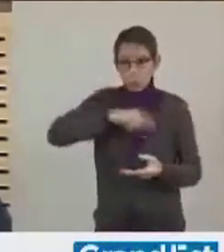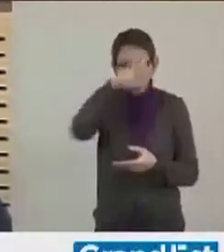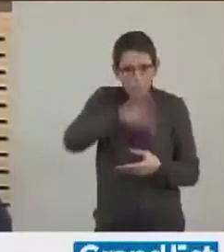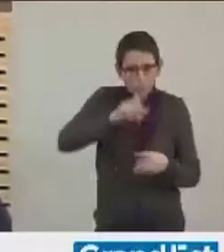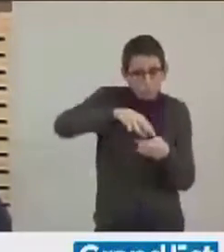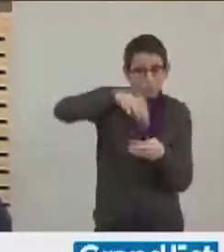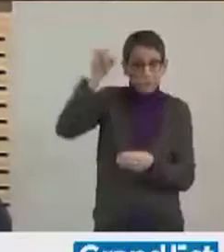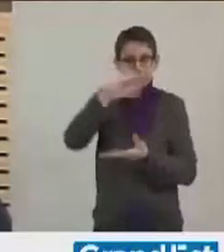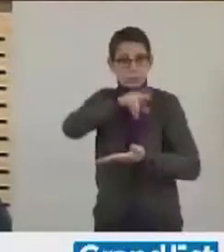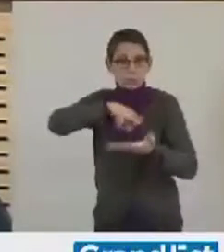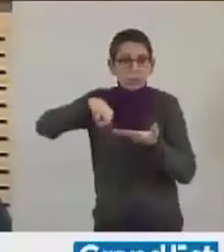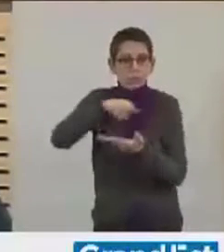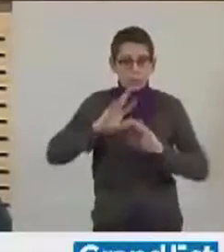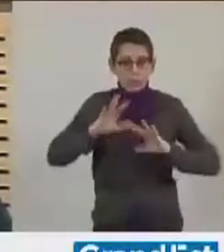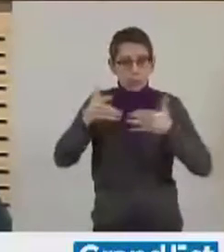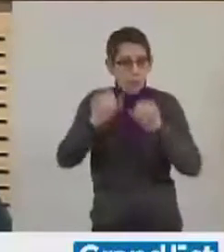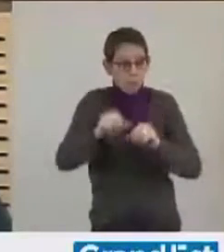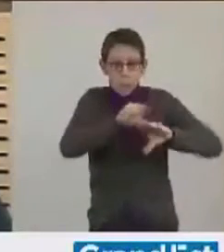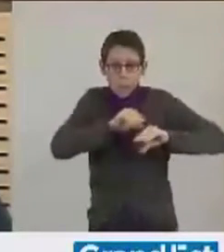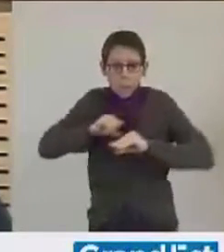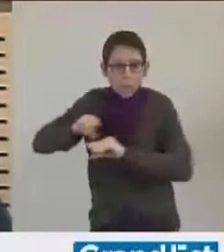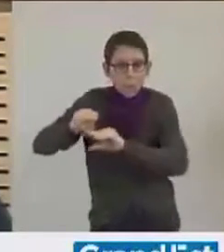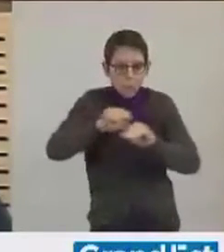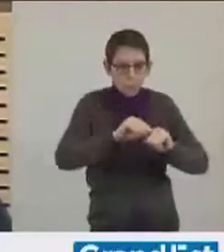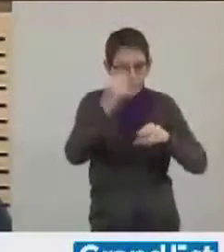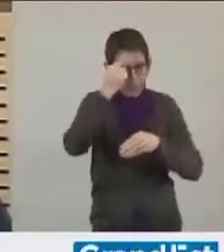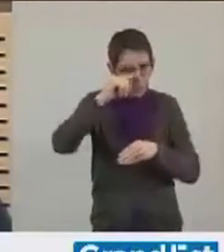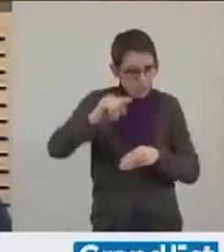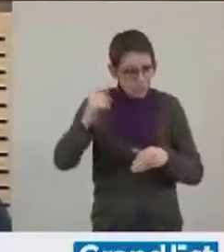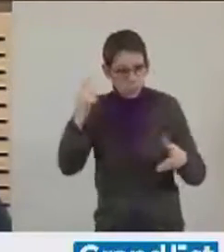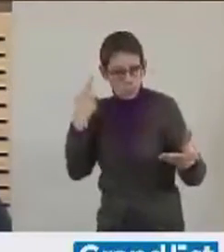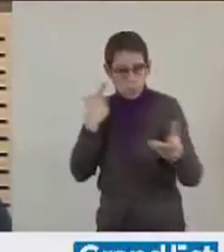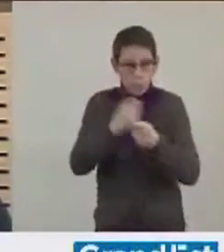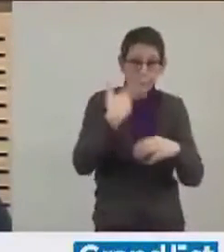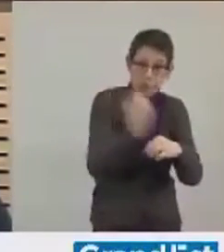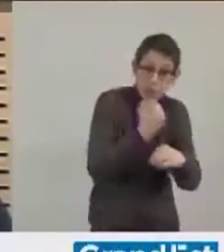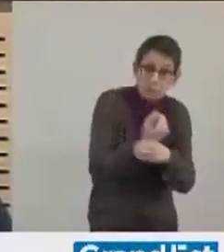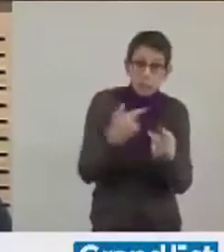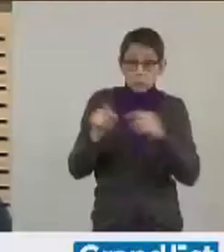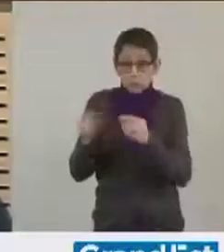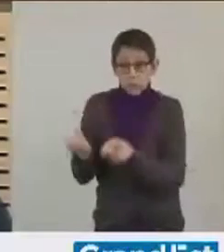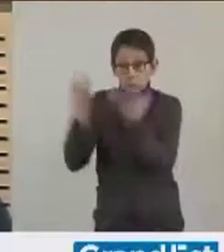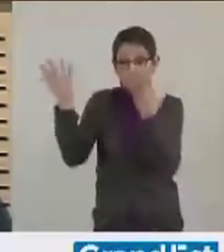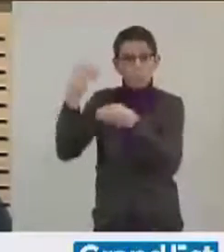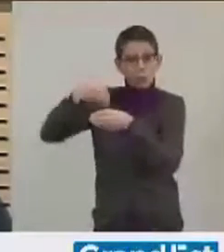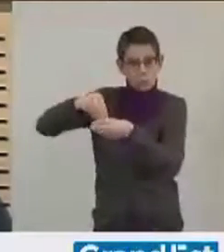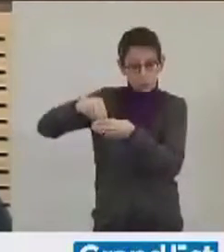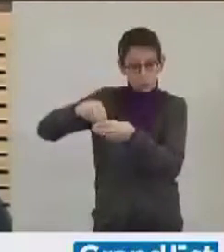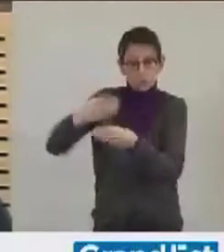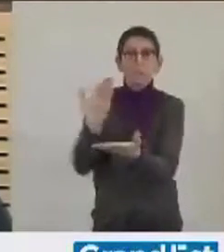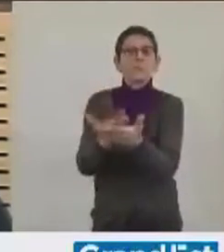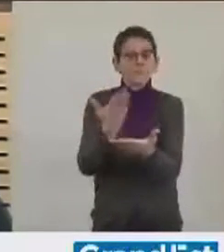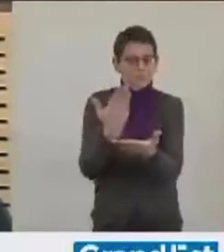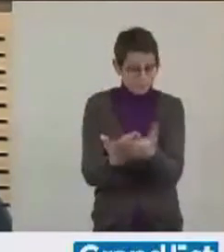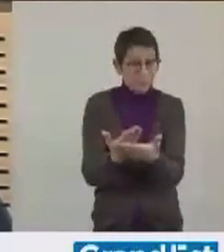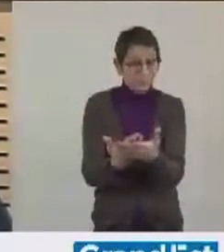comment pouvons-nous les mettre en œuvre au service de l'emploi et du développement économique de notre région. Et c'est ça la question à laquelle